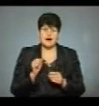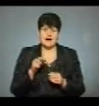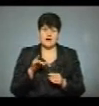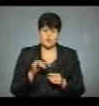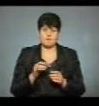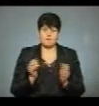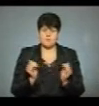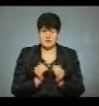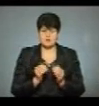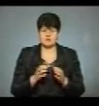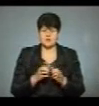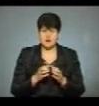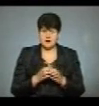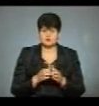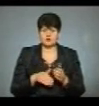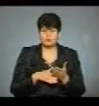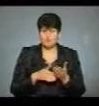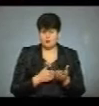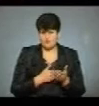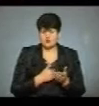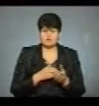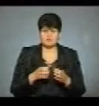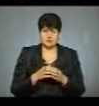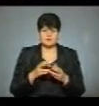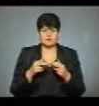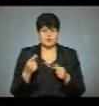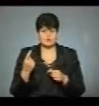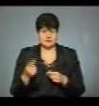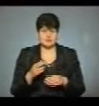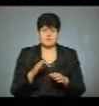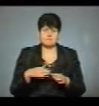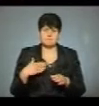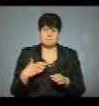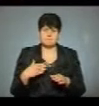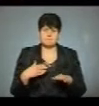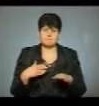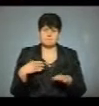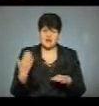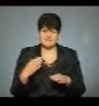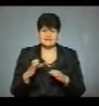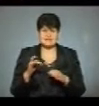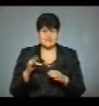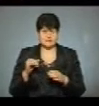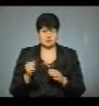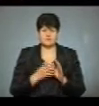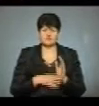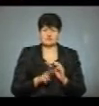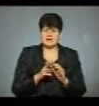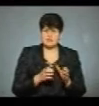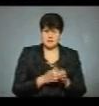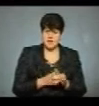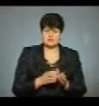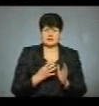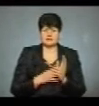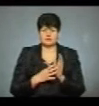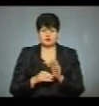бригада, добровольчі батальйони Дніпро-1, правий сектор, 93-та бригада, також